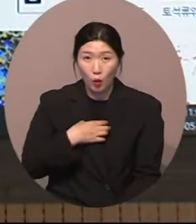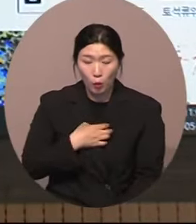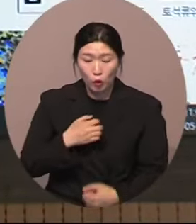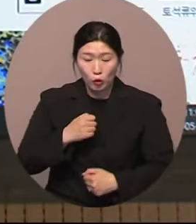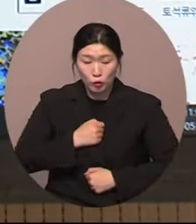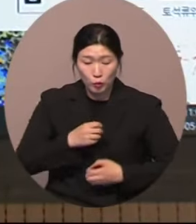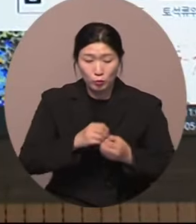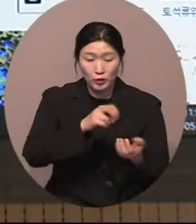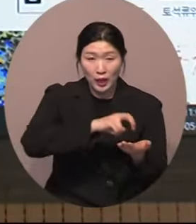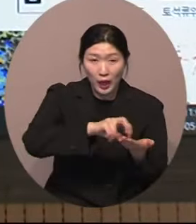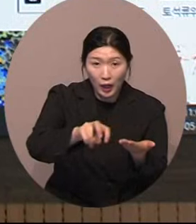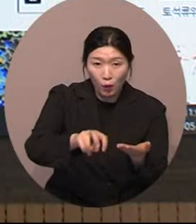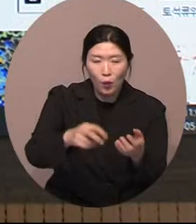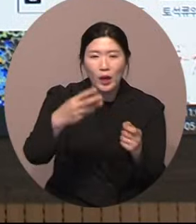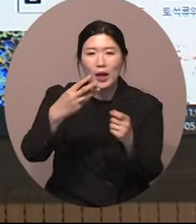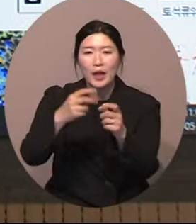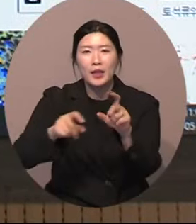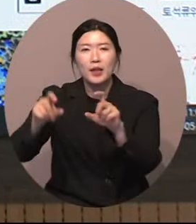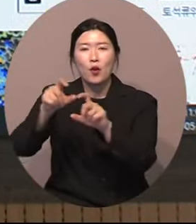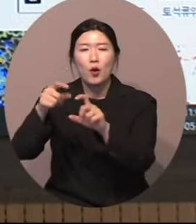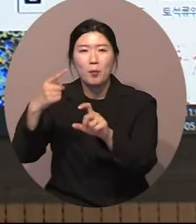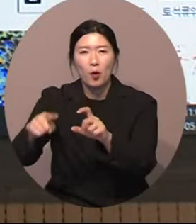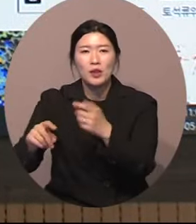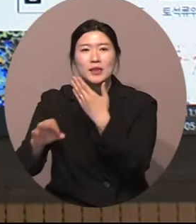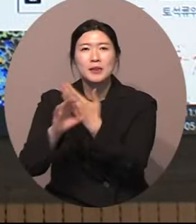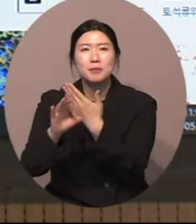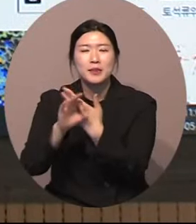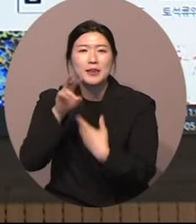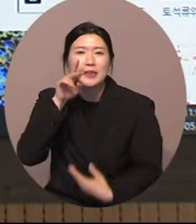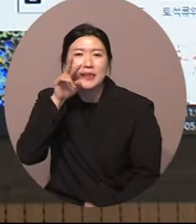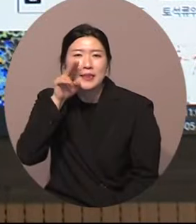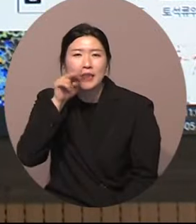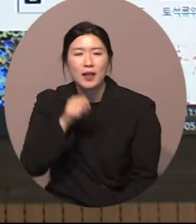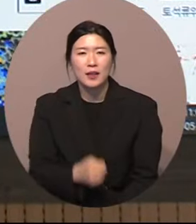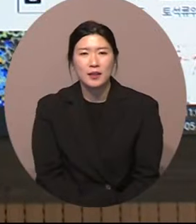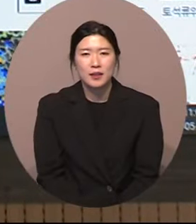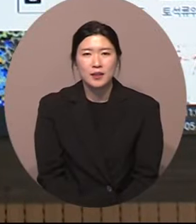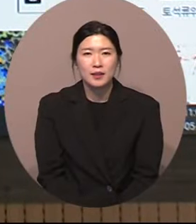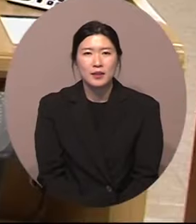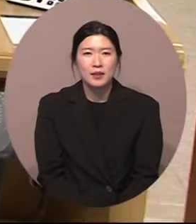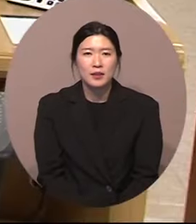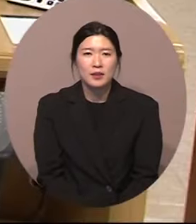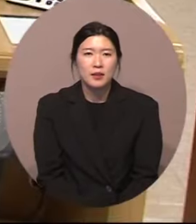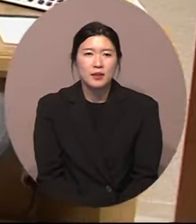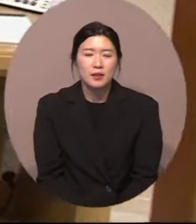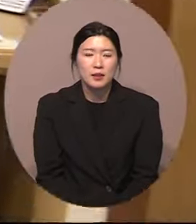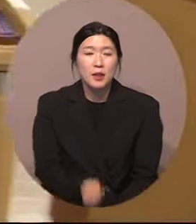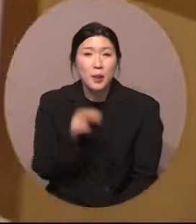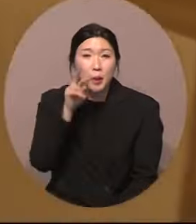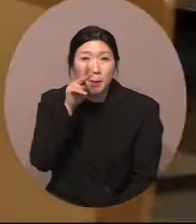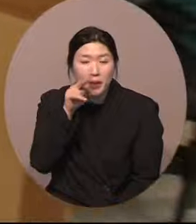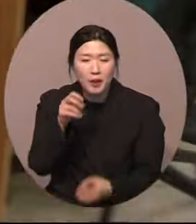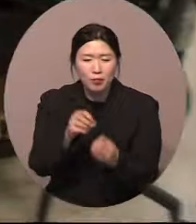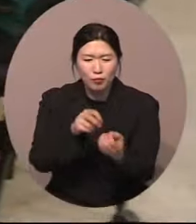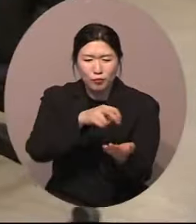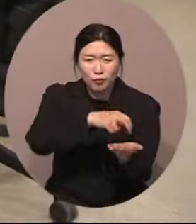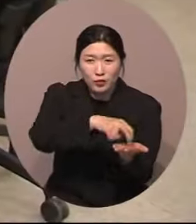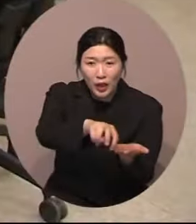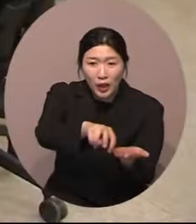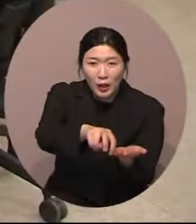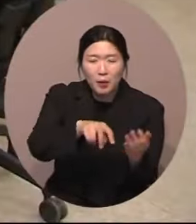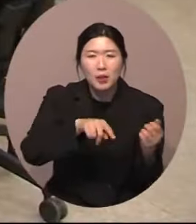주보이 경보를 도입해 대피 시간을 확보하는데 주력하기로 했습니다 예비 경보에서 경보까지